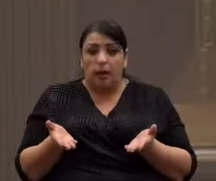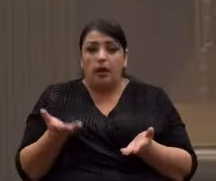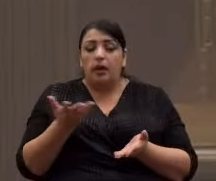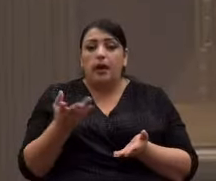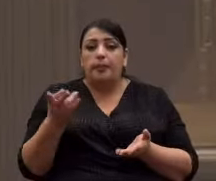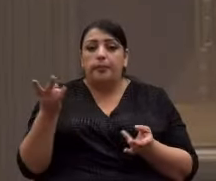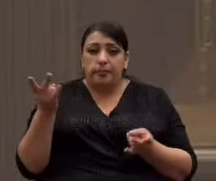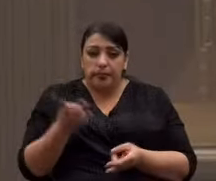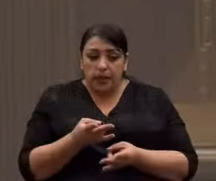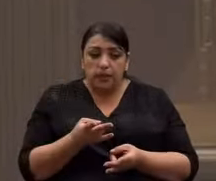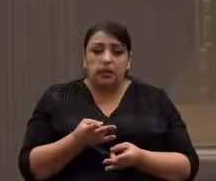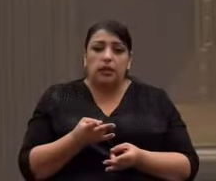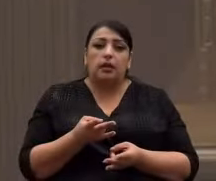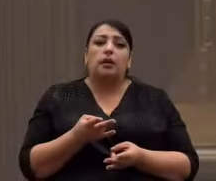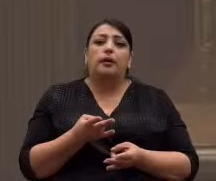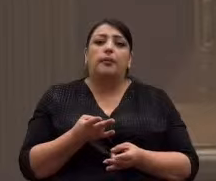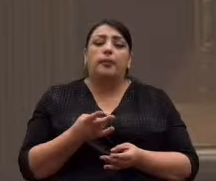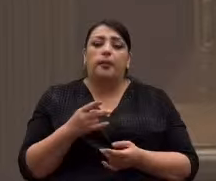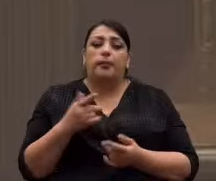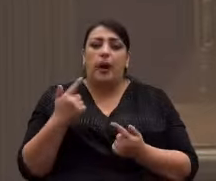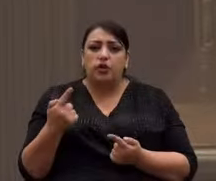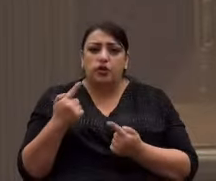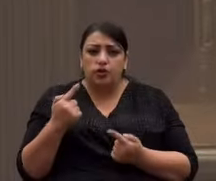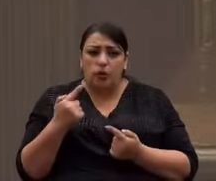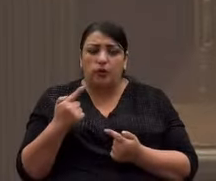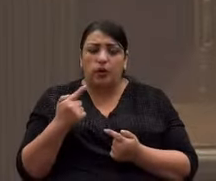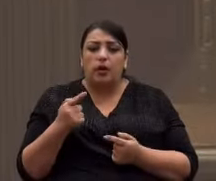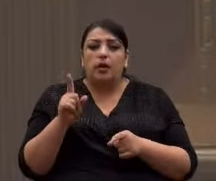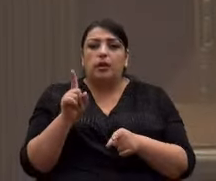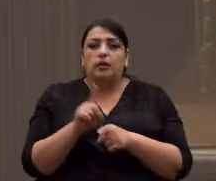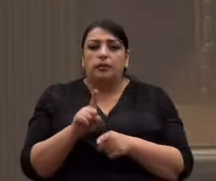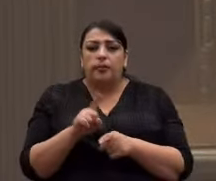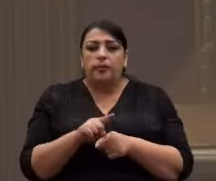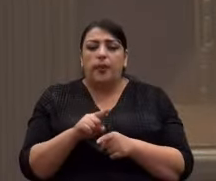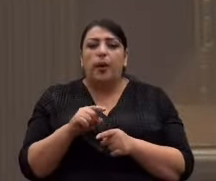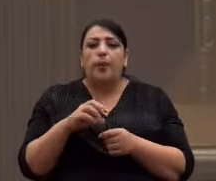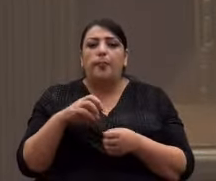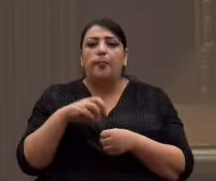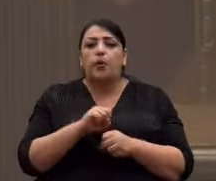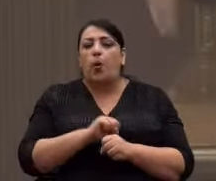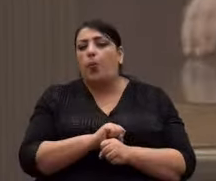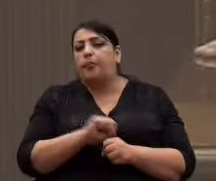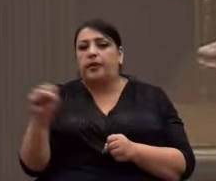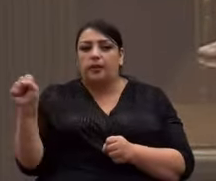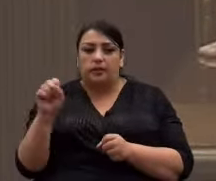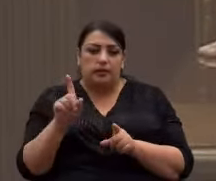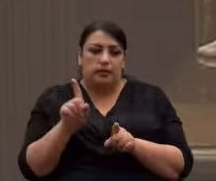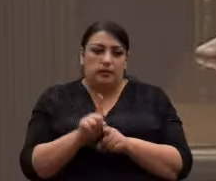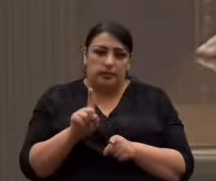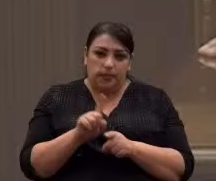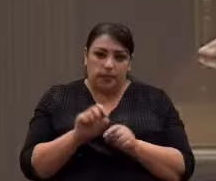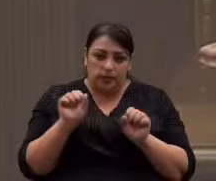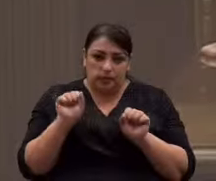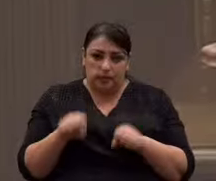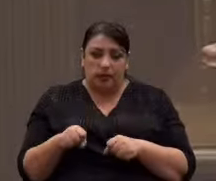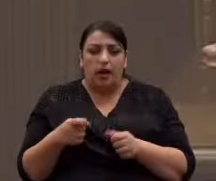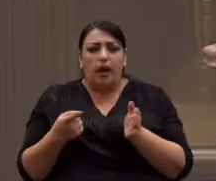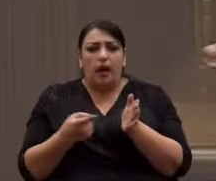է ամենաբարձր պաշտոնյային պրոպկի նման կհանեն, պաշտոնազրկեն, քրեական գործ